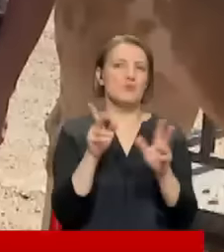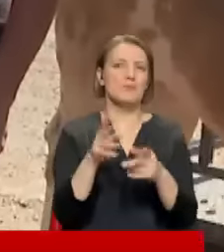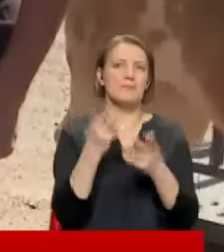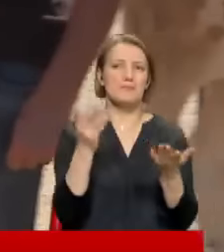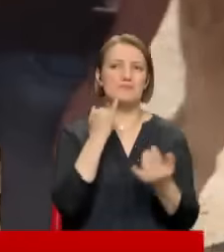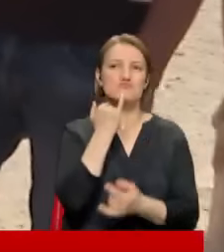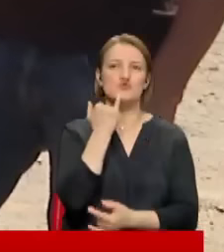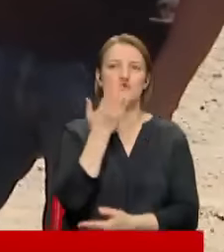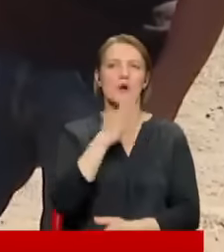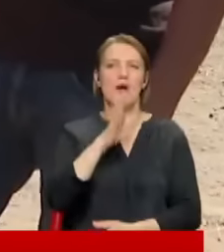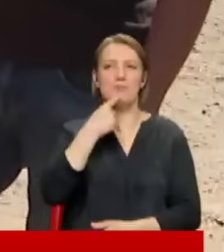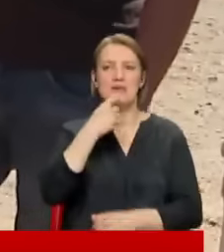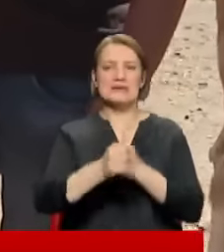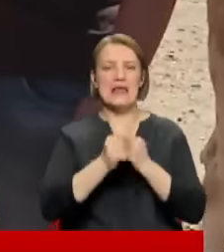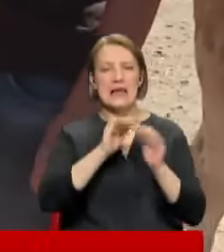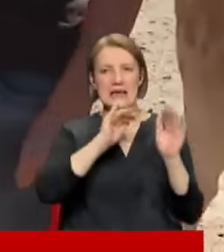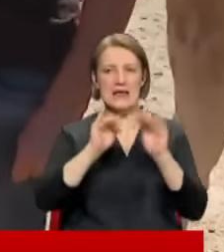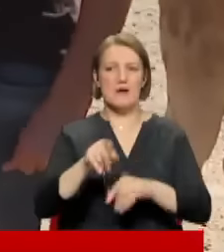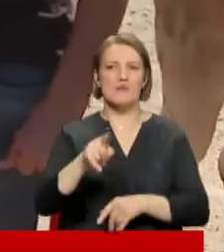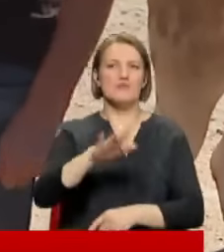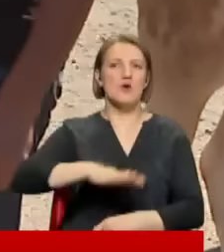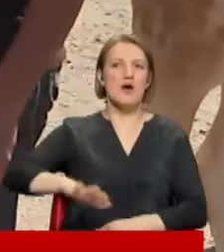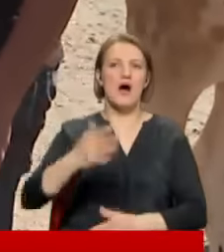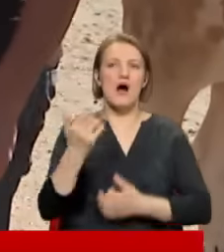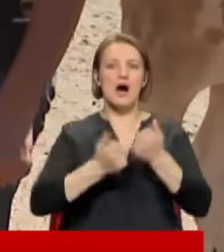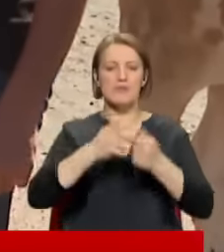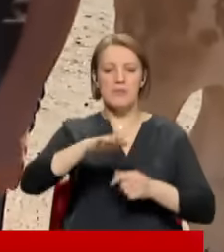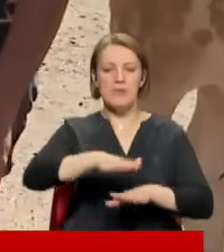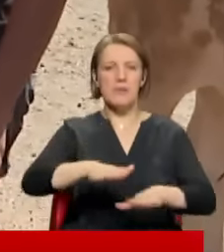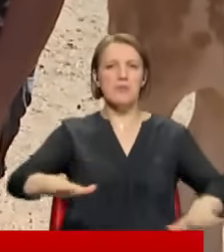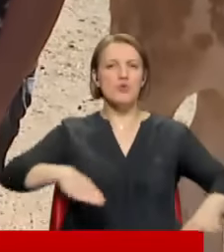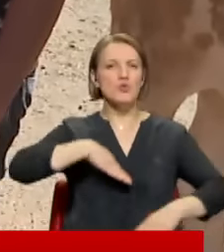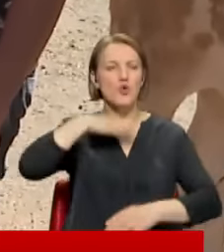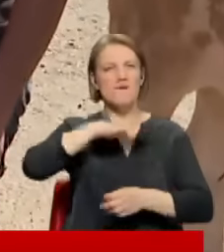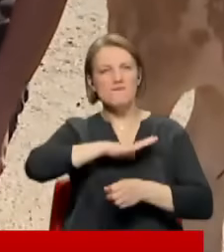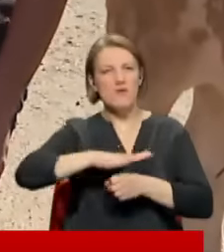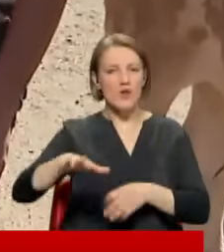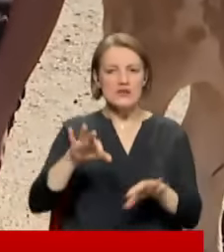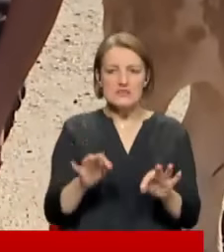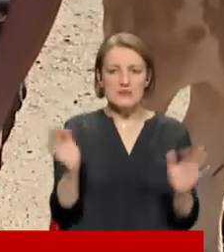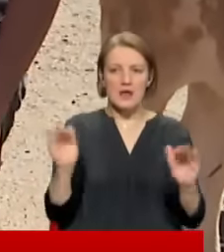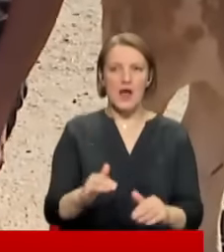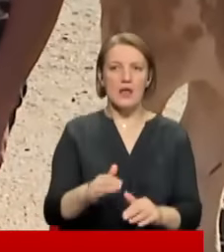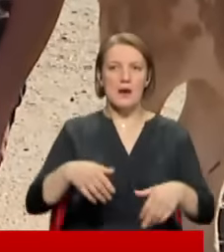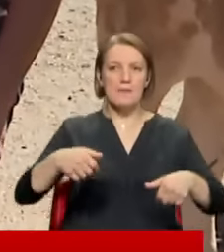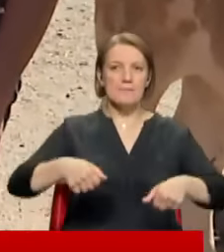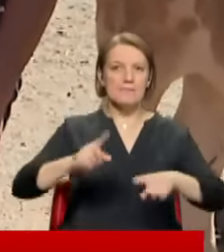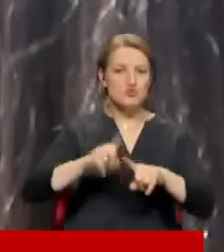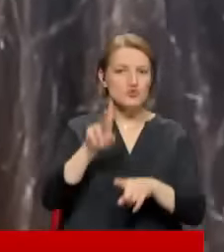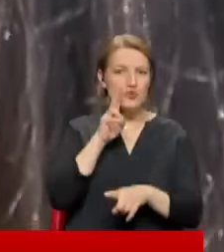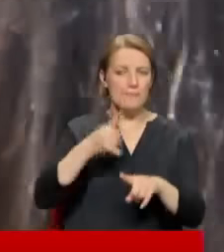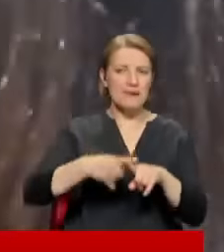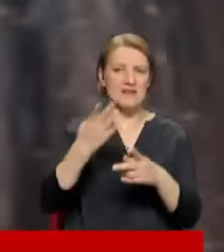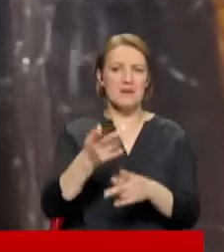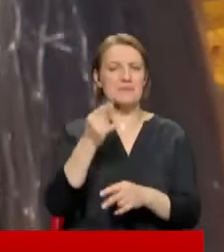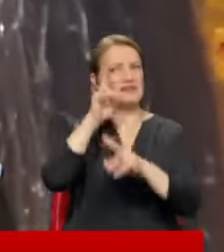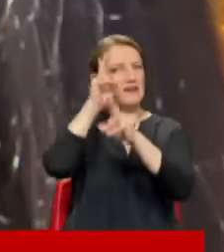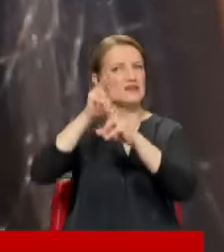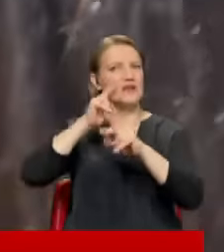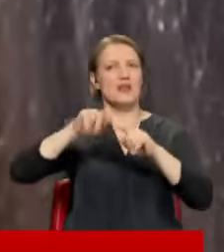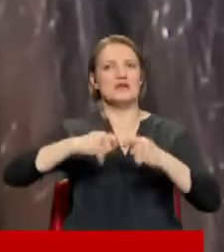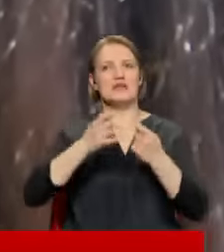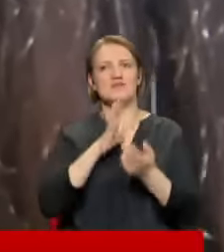bak müşteri yok. Her sene geldiğimizde buralarda araba park edecek yer bulamıyorduk. Geldik hem de pazar, son pazar. Biraz hayal